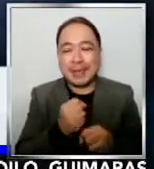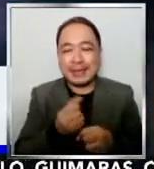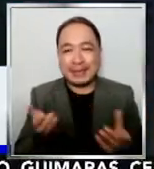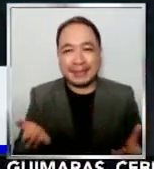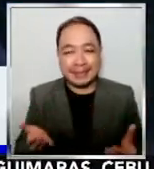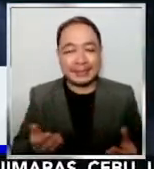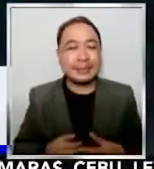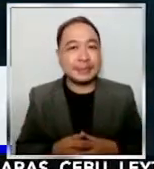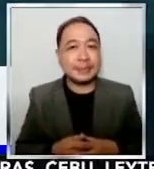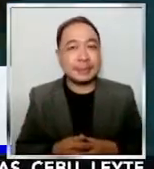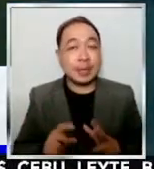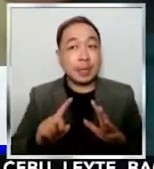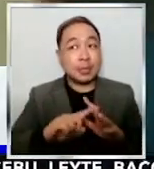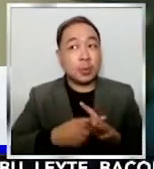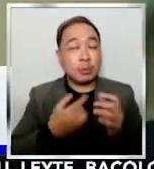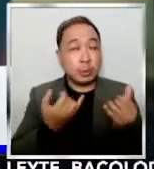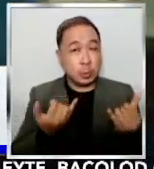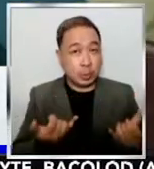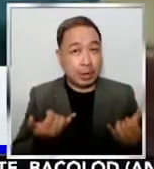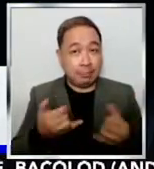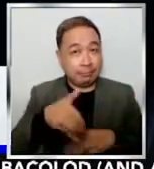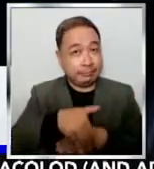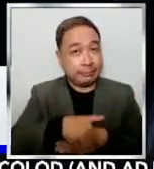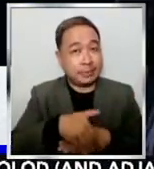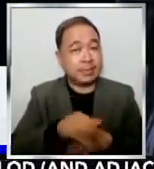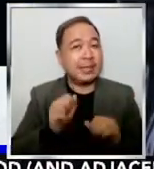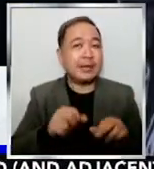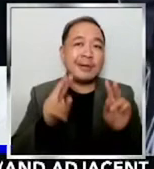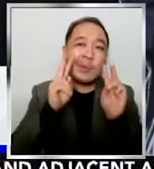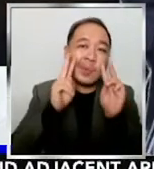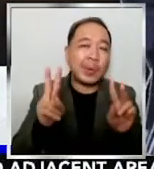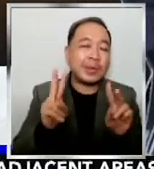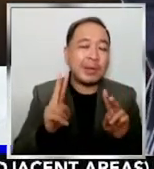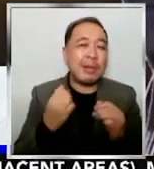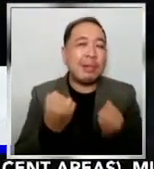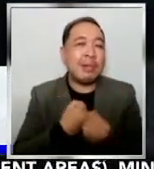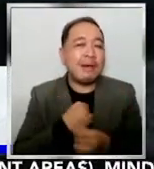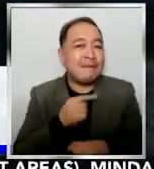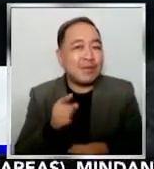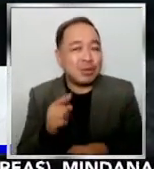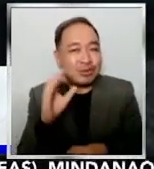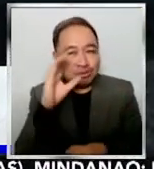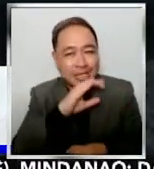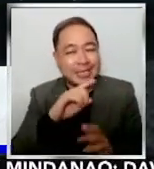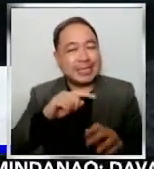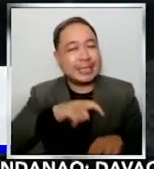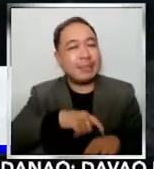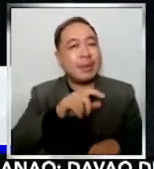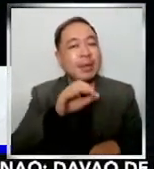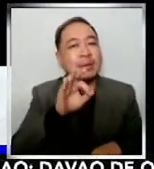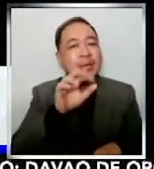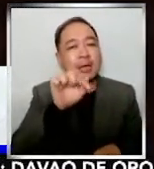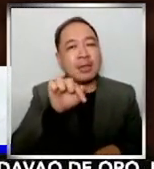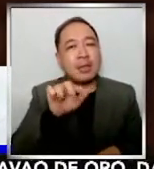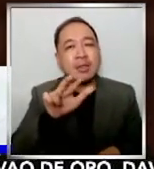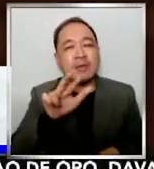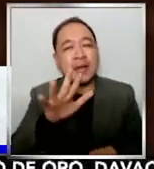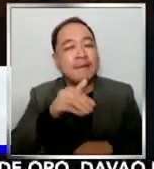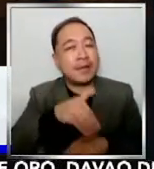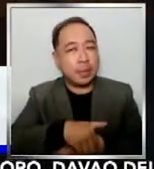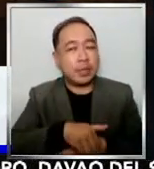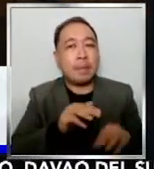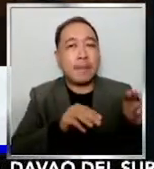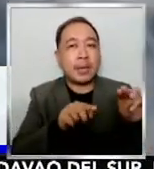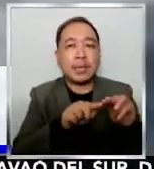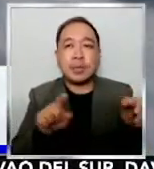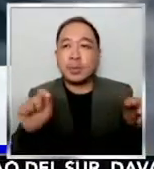Simula ngayong gabi, mapaparod na ang Love You Stranger tuwing 9:35 PM Lunes hanggang Webes. Isi-stream din online ang first